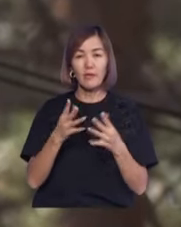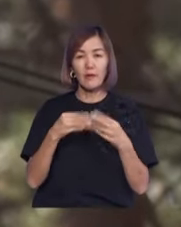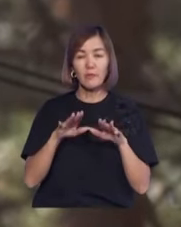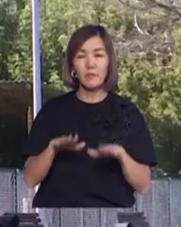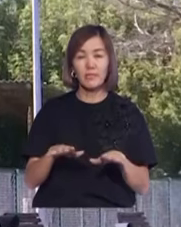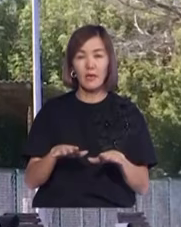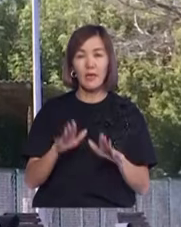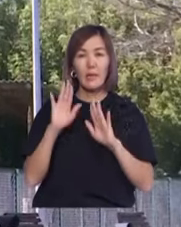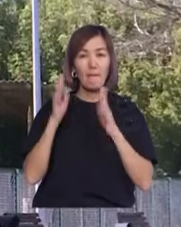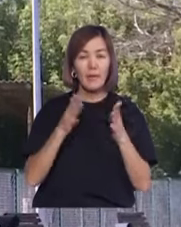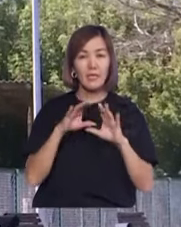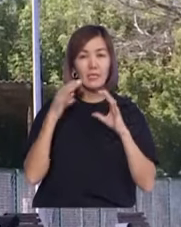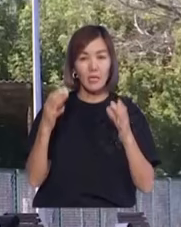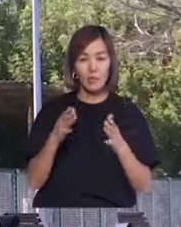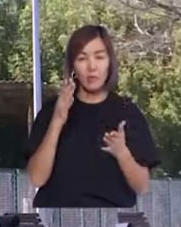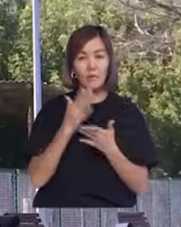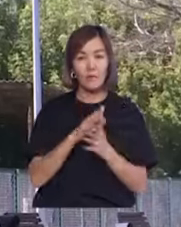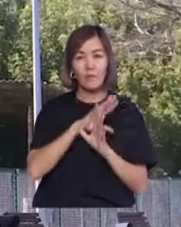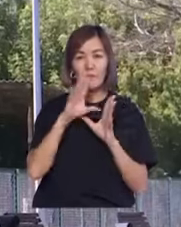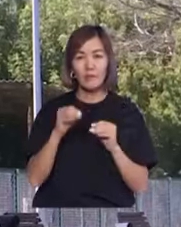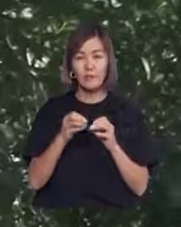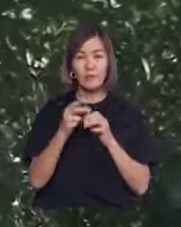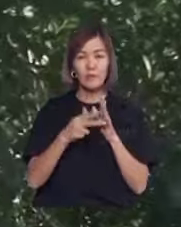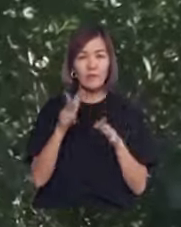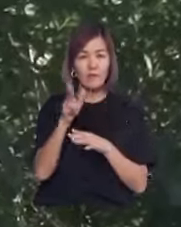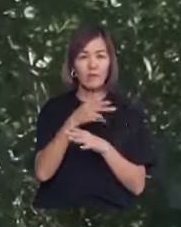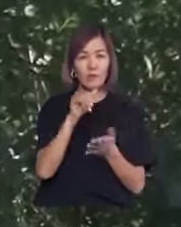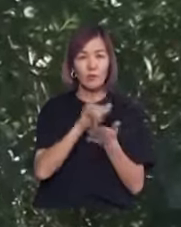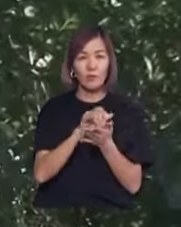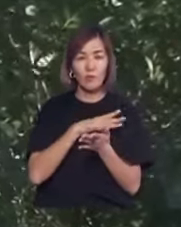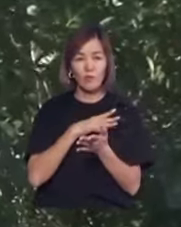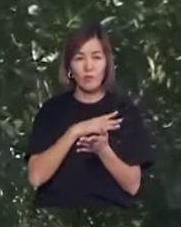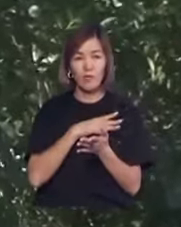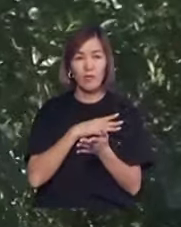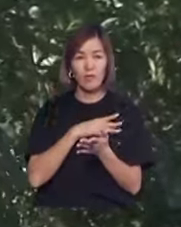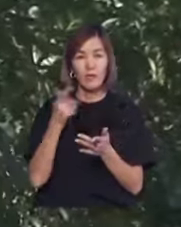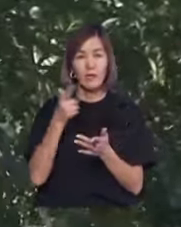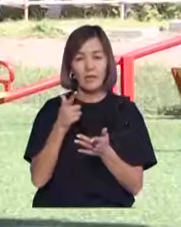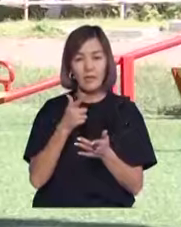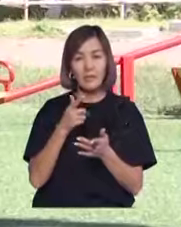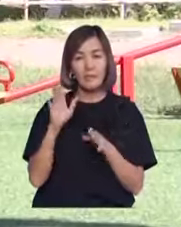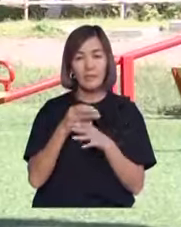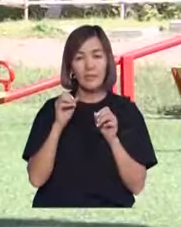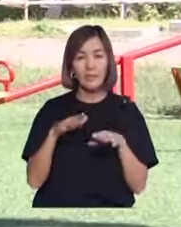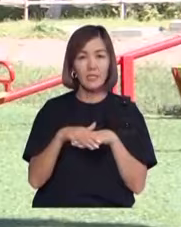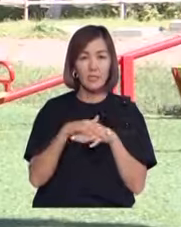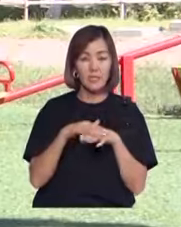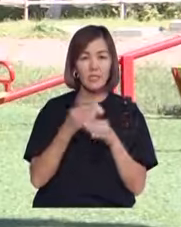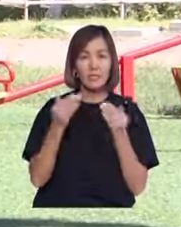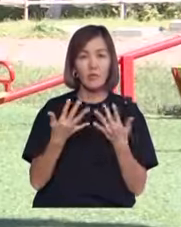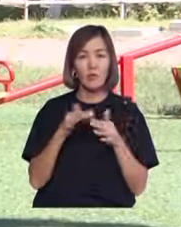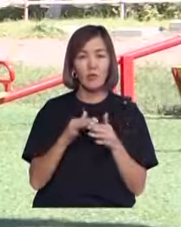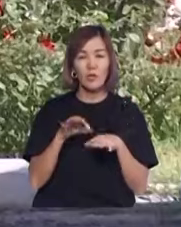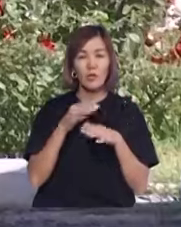местах. Парке и на стадионе. Всего 18 видеокамер, наличие которых гарантирует безопасность местным жителям. А сегодня в селе